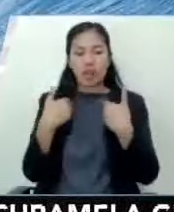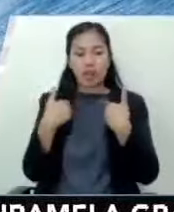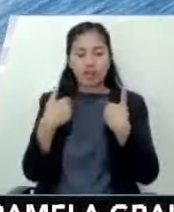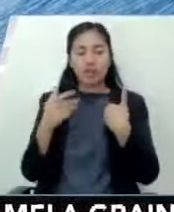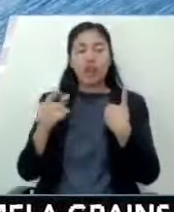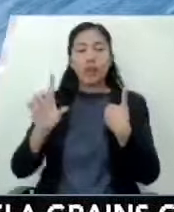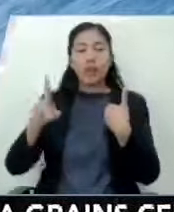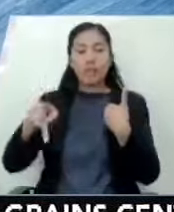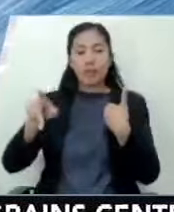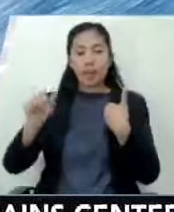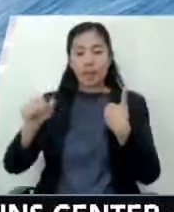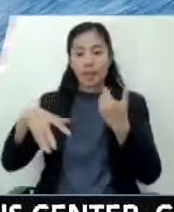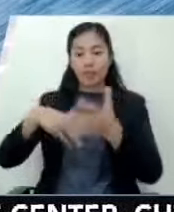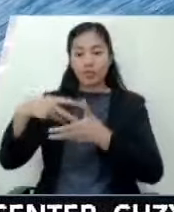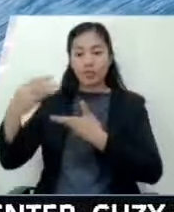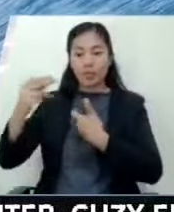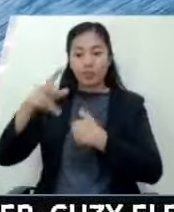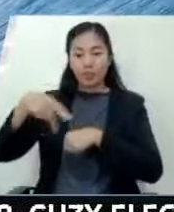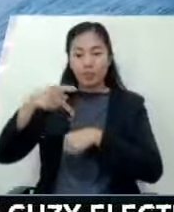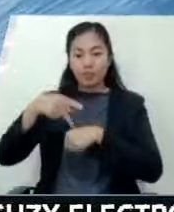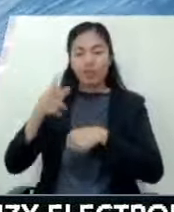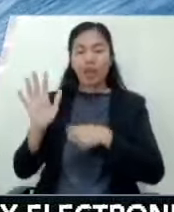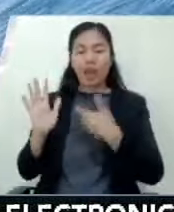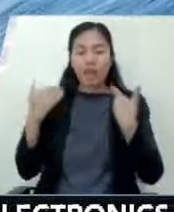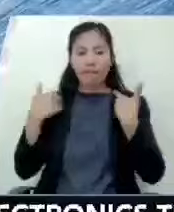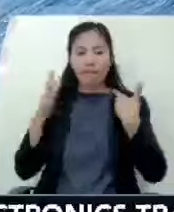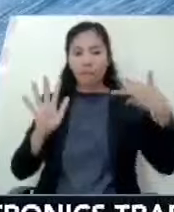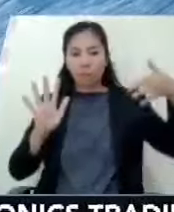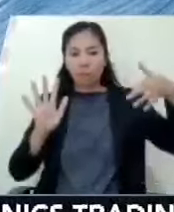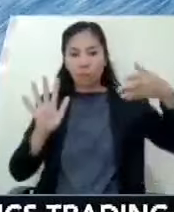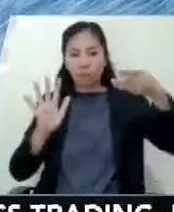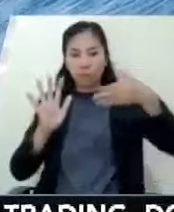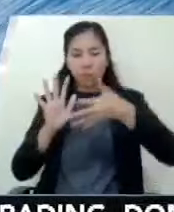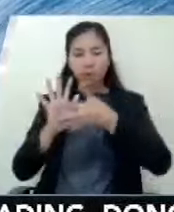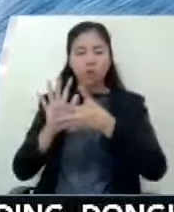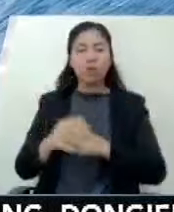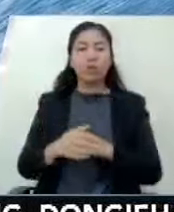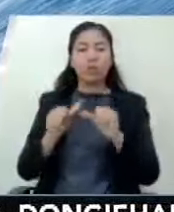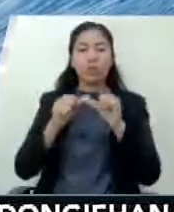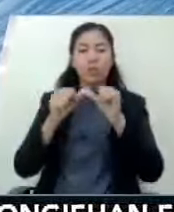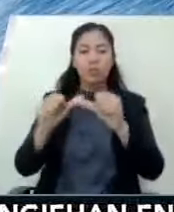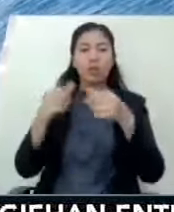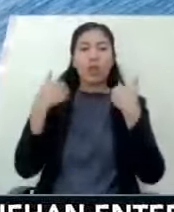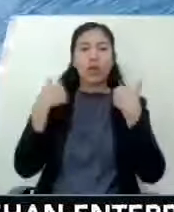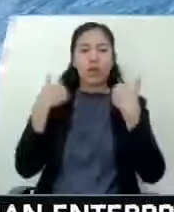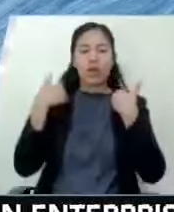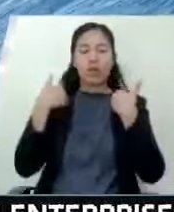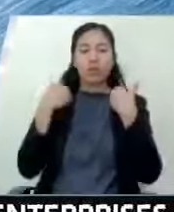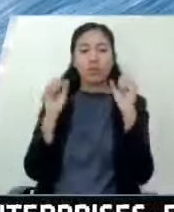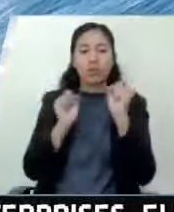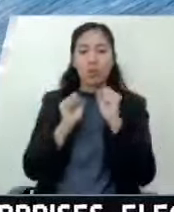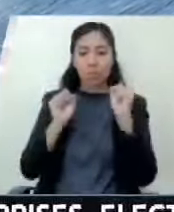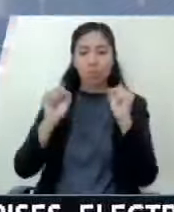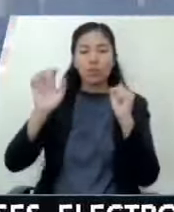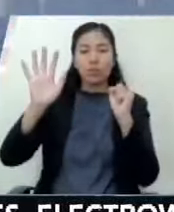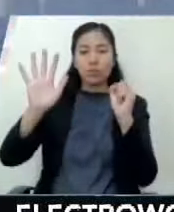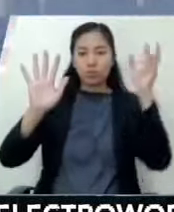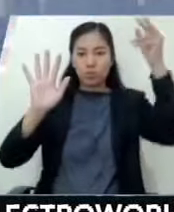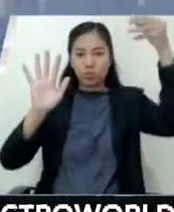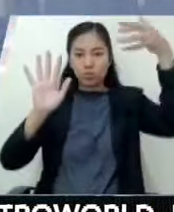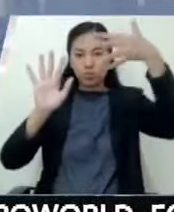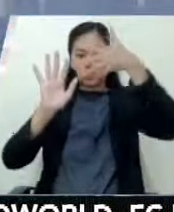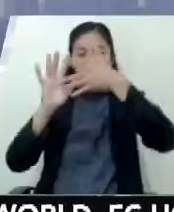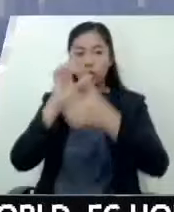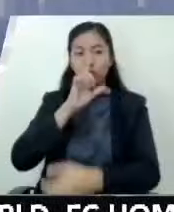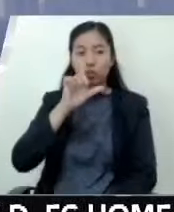ng PAR. Patuloy pong umiiral ang hanging amihan sa Luzon. Posibleng umabot sa 38 degrees Celsius ang heat